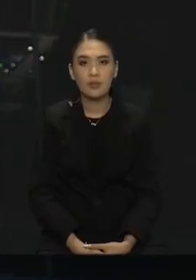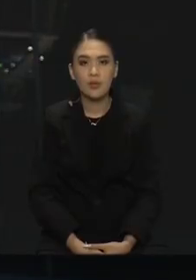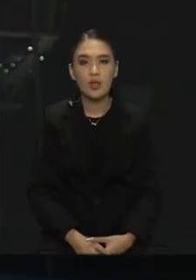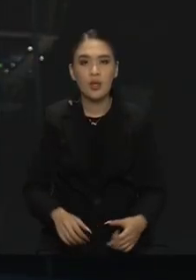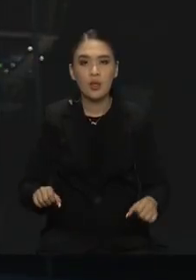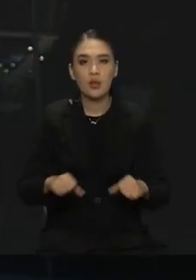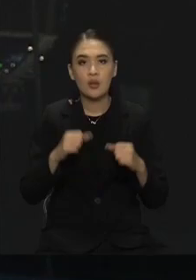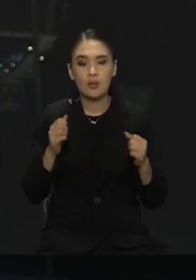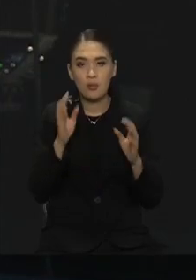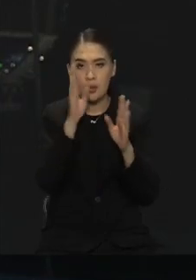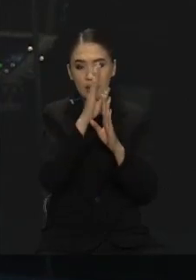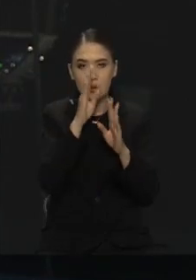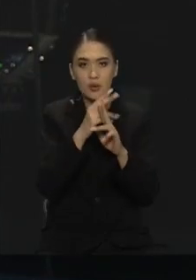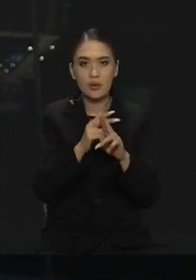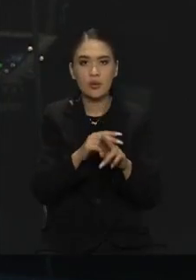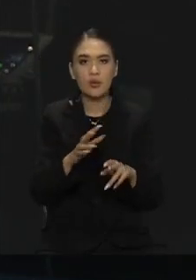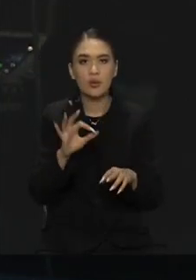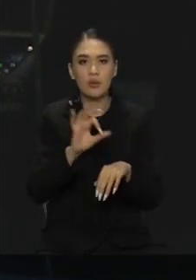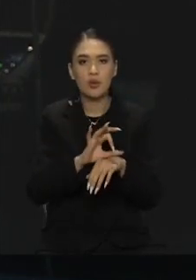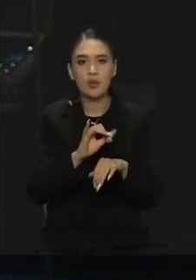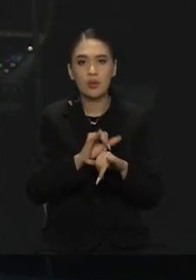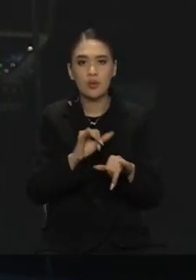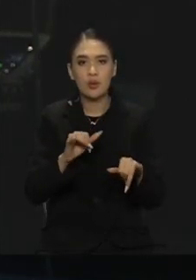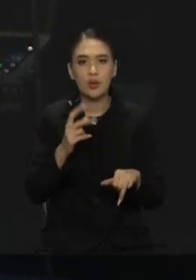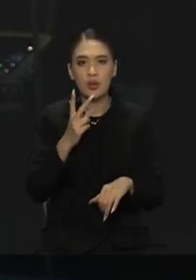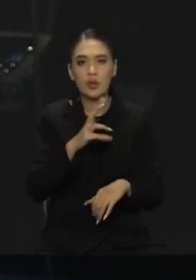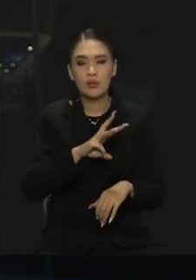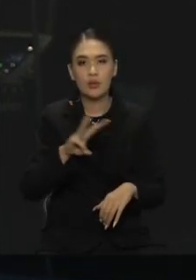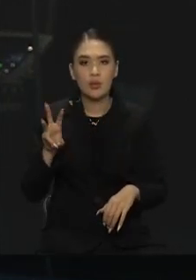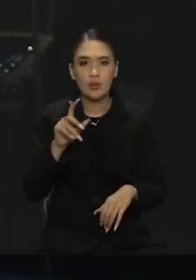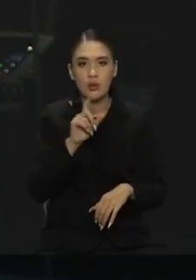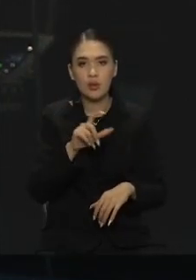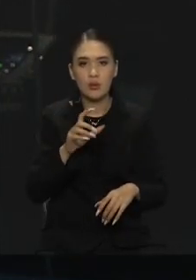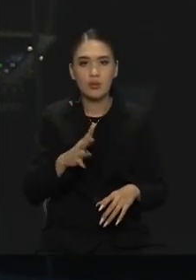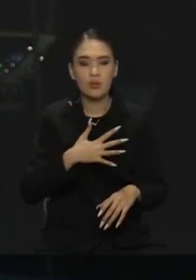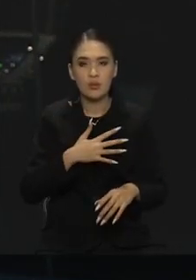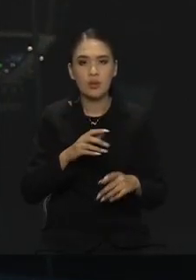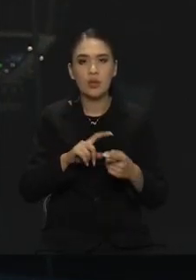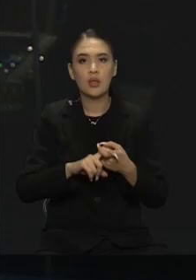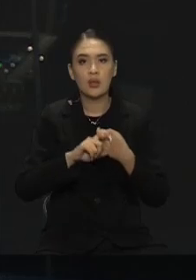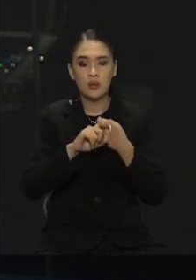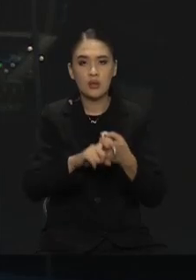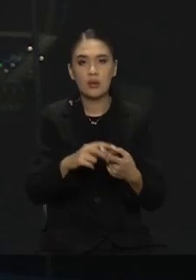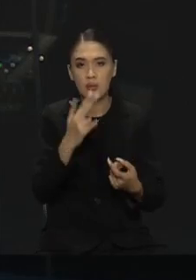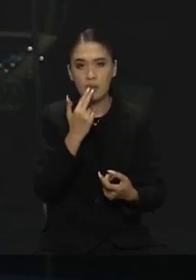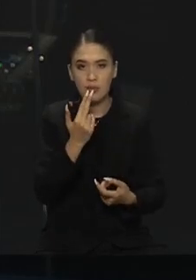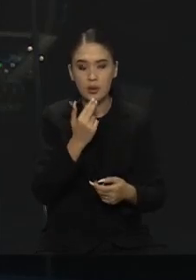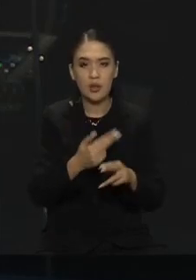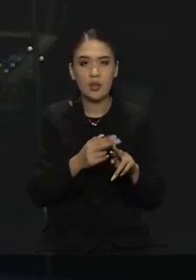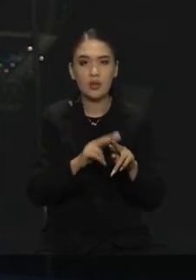Күн салқындаған сайын тұмау өршіп барады. Жыл сайын 2 миллионнан астам адам тұмау жұқтырады. Өткен тамыз айында ғана